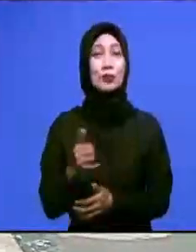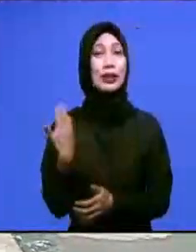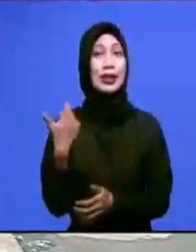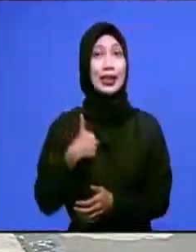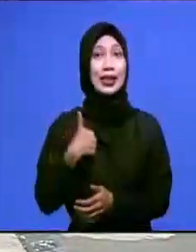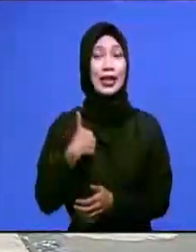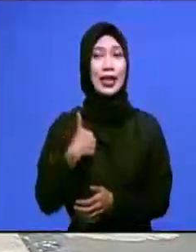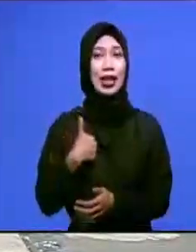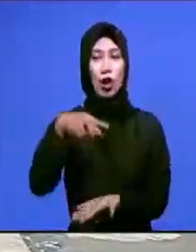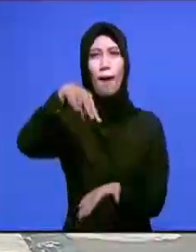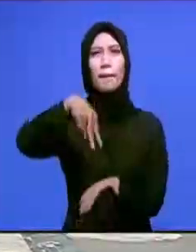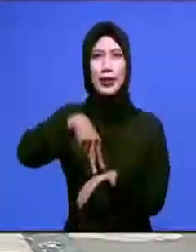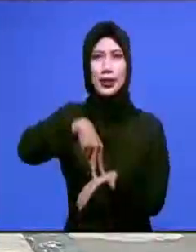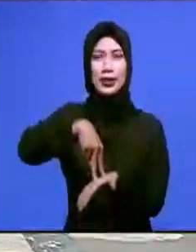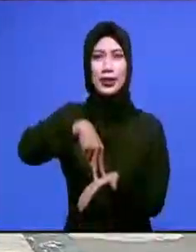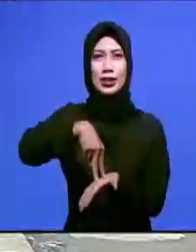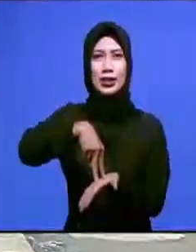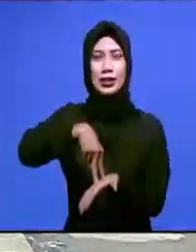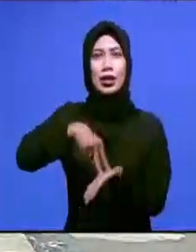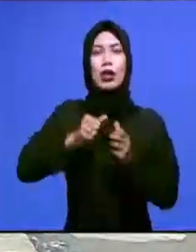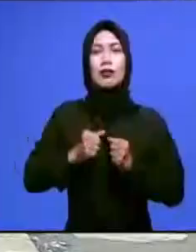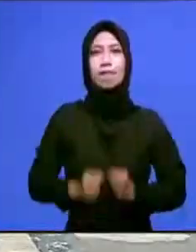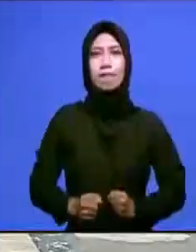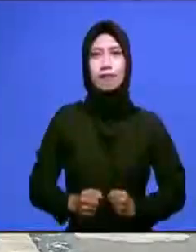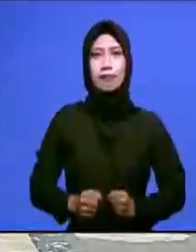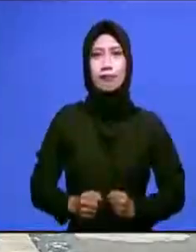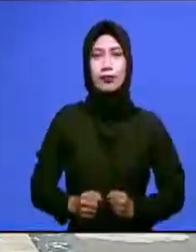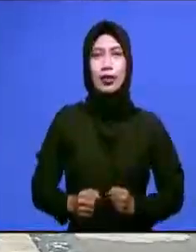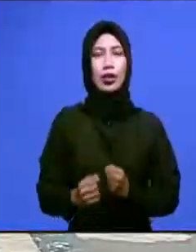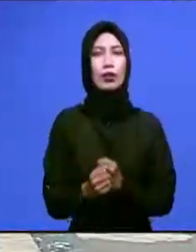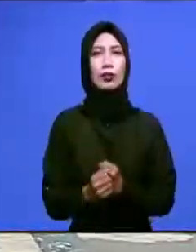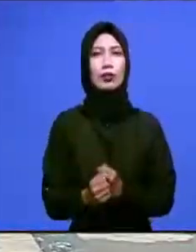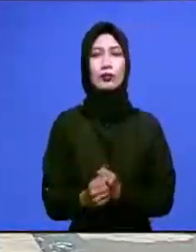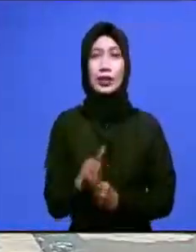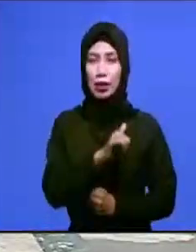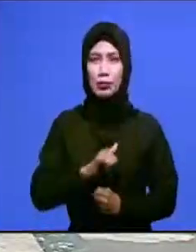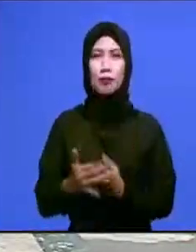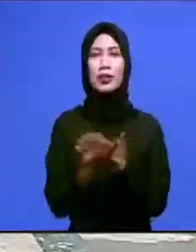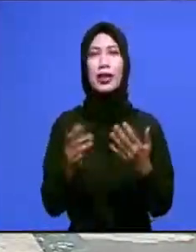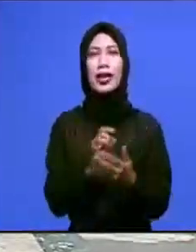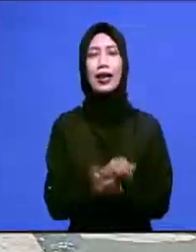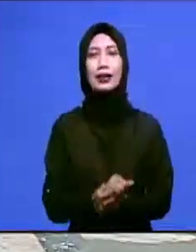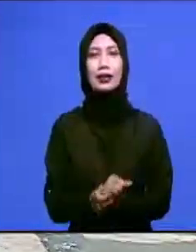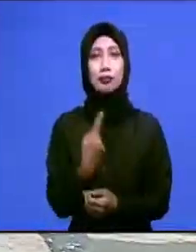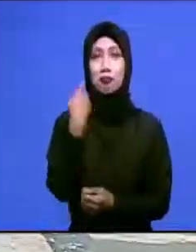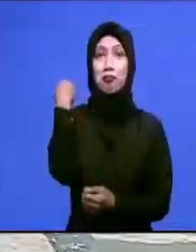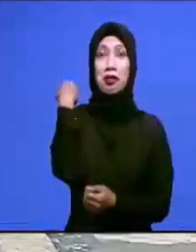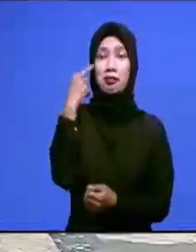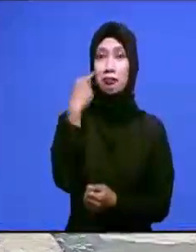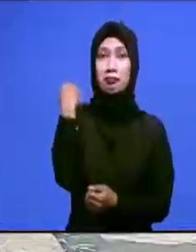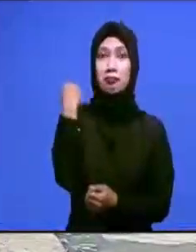adalah berdiri dengan tegak, sikap sempurna bersama dengan warga lainnya di Bundaran HI ini. Dan terlihat di belakang saya sudah